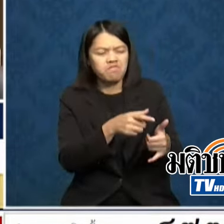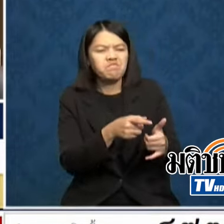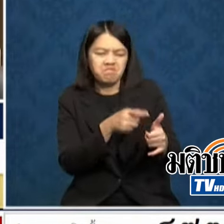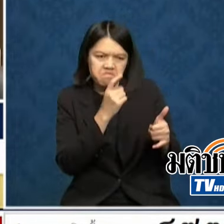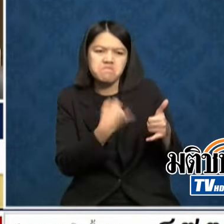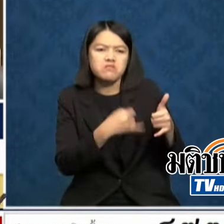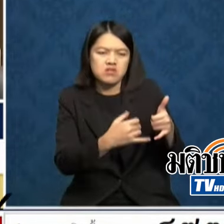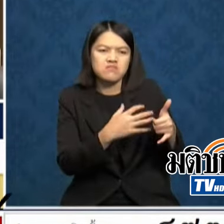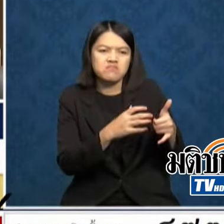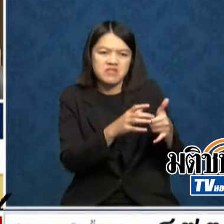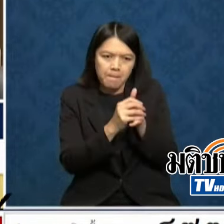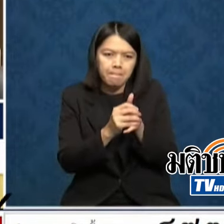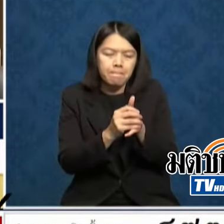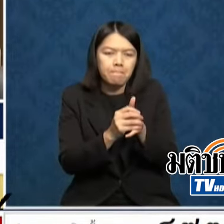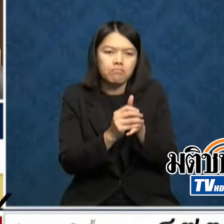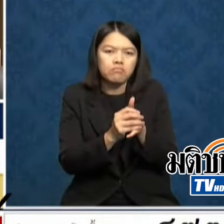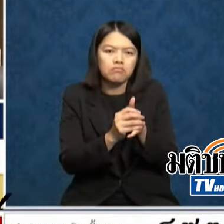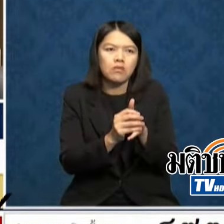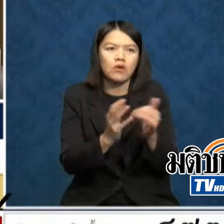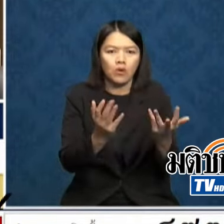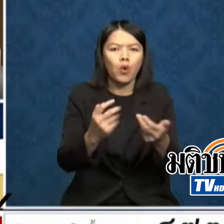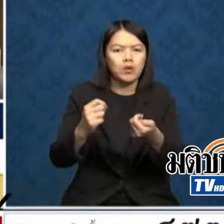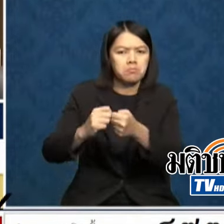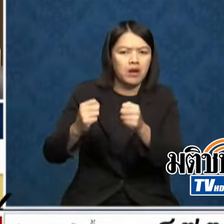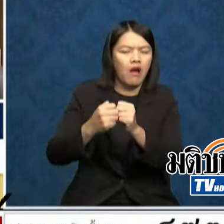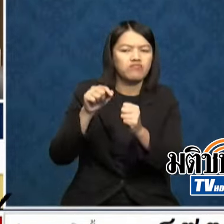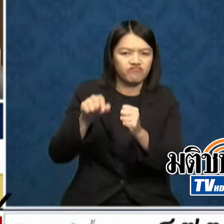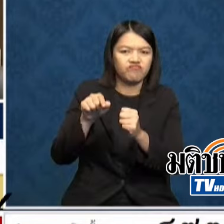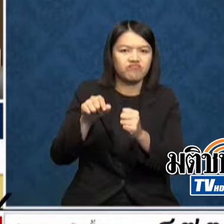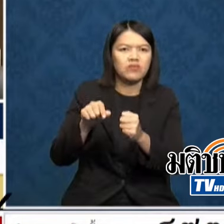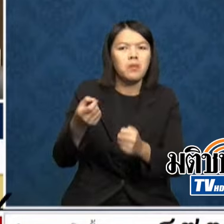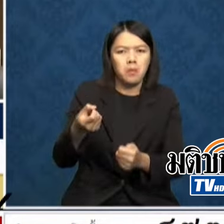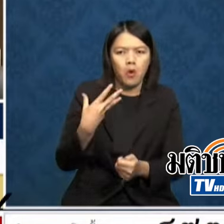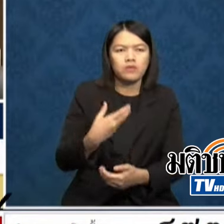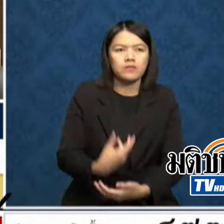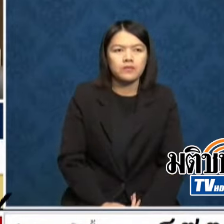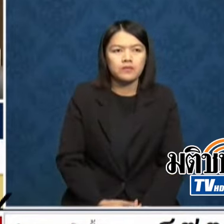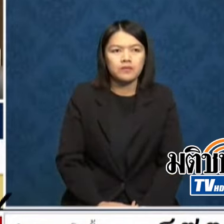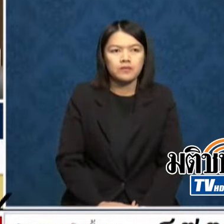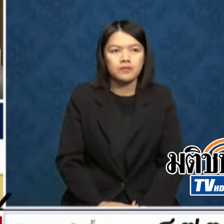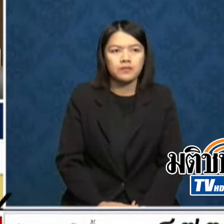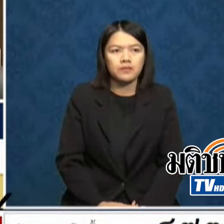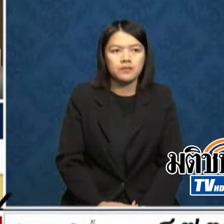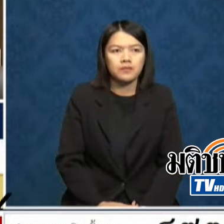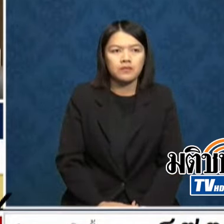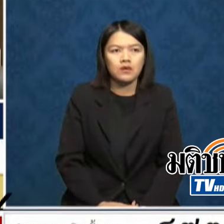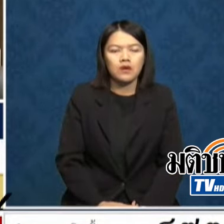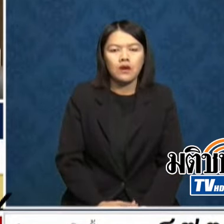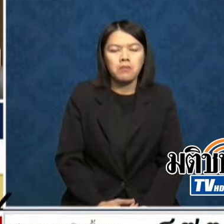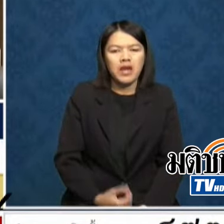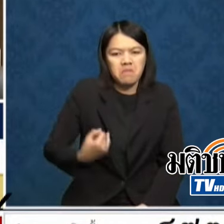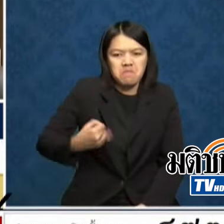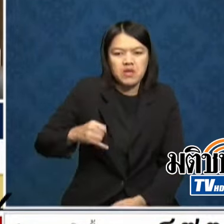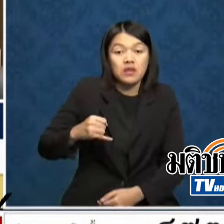คดีในระหว่างนี้เดี๋ยวจะมีปัญหาอย่างที่คุณลำดอนว่าเนี่ยคดีจะหมดอายุ